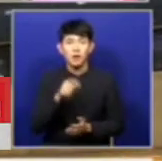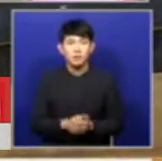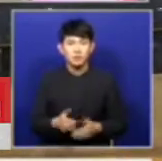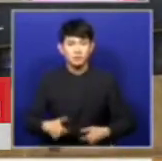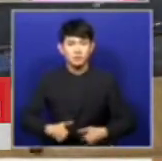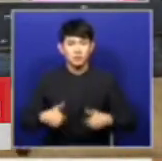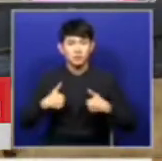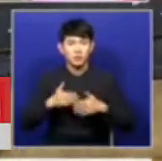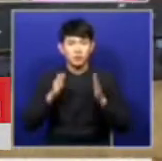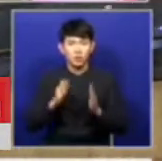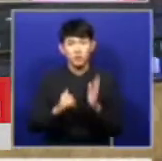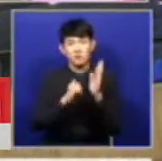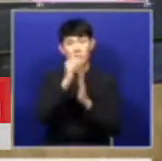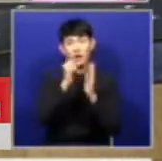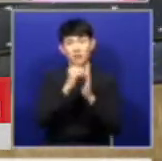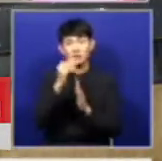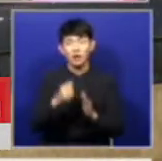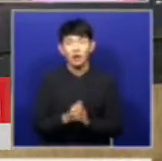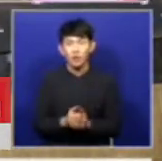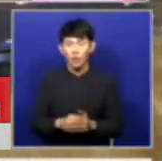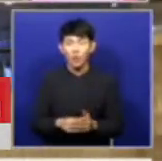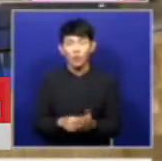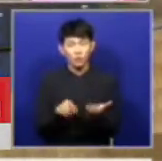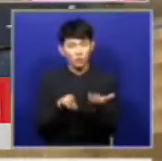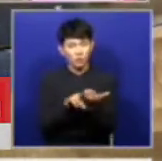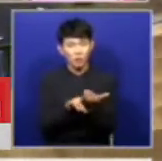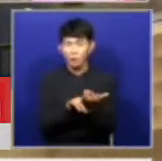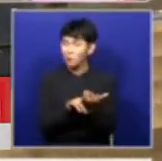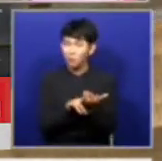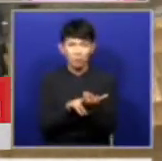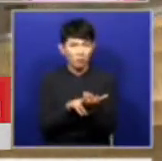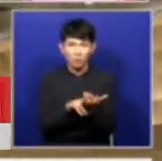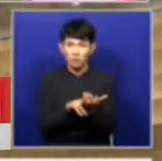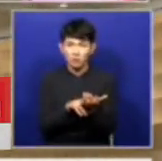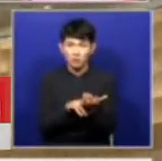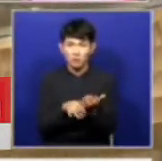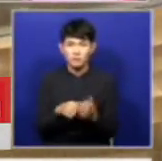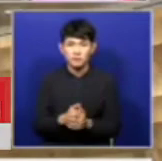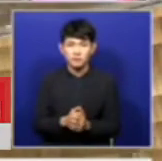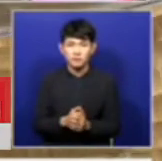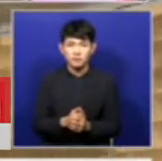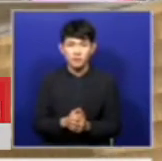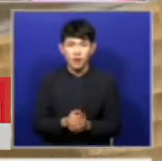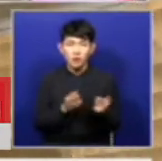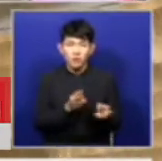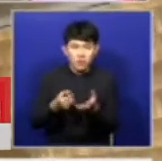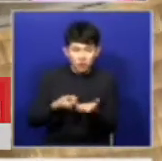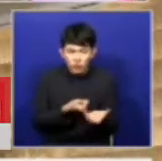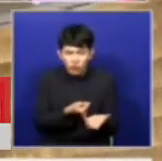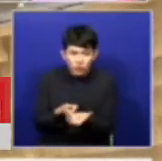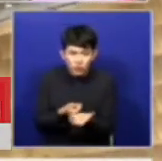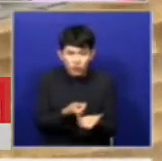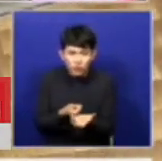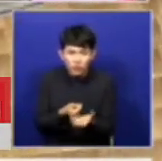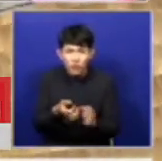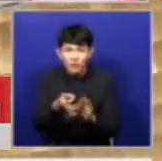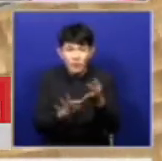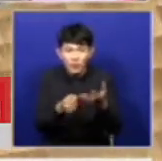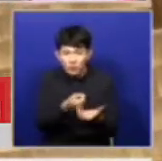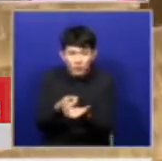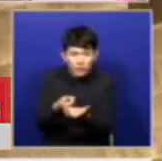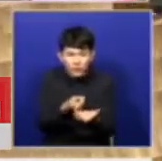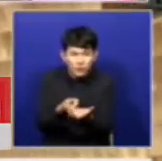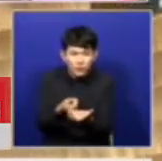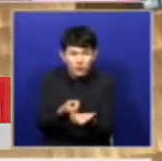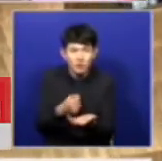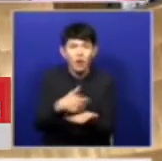นเหนือที่ภาครัฐมองในขณะที่กระบวนการเข้าไปดับไฟตะกี้ก็เรียนให้ทราบนะครับ